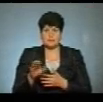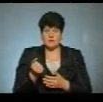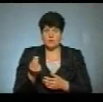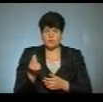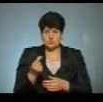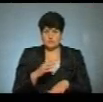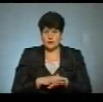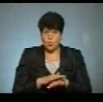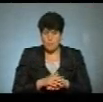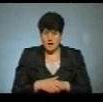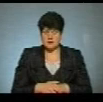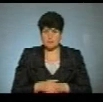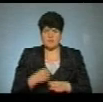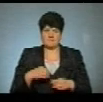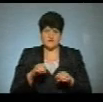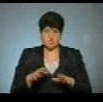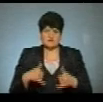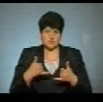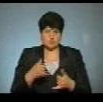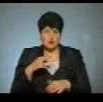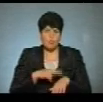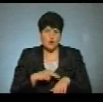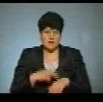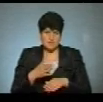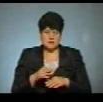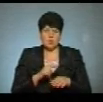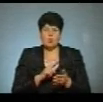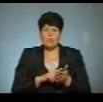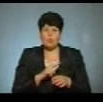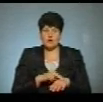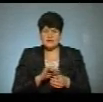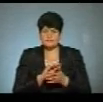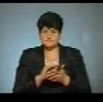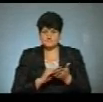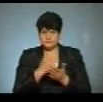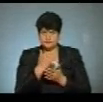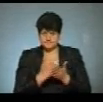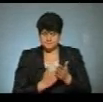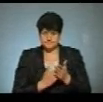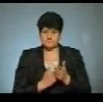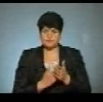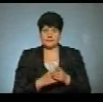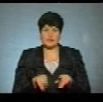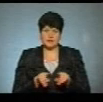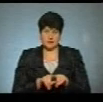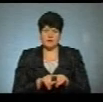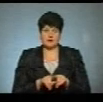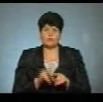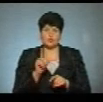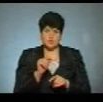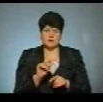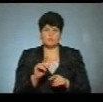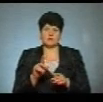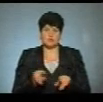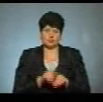банкоматів. Тому ми вирішили звернутися в поліцію. Поліція склала протокол в неділю, також склала протокол у вівторок, якщо